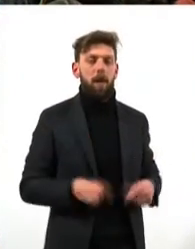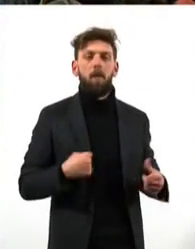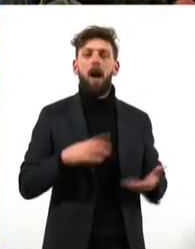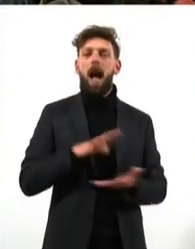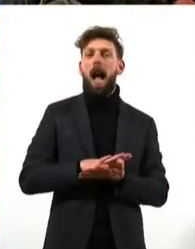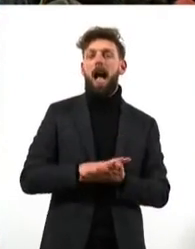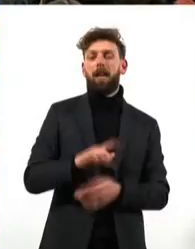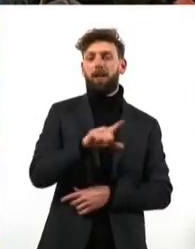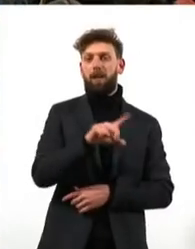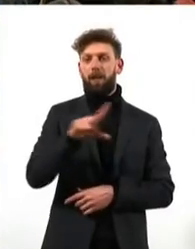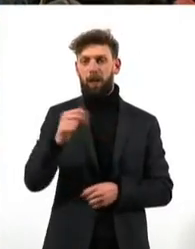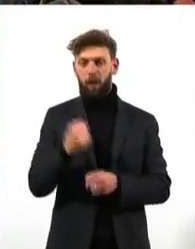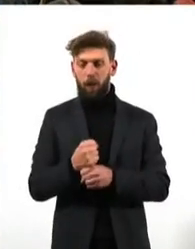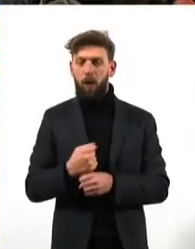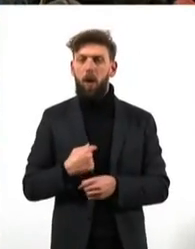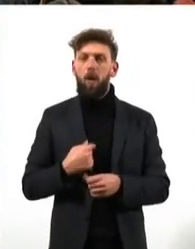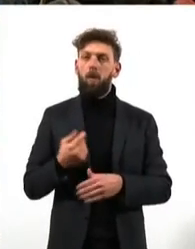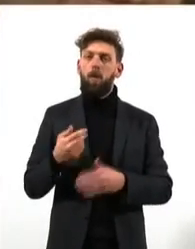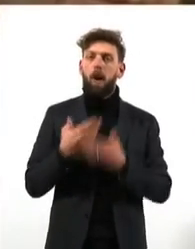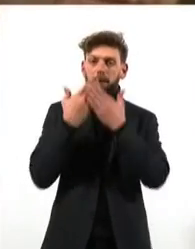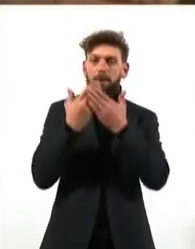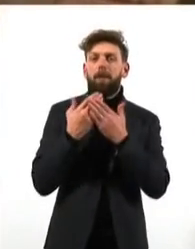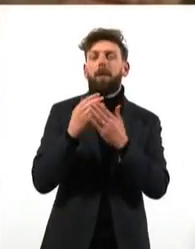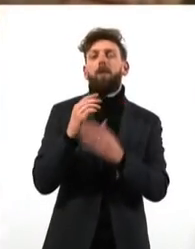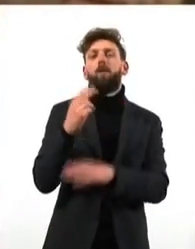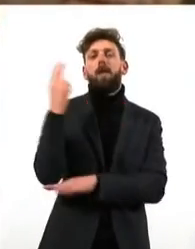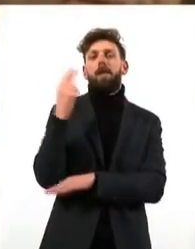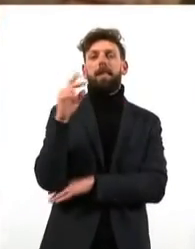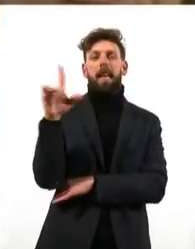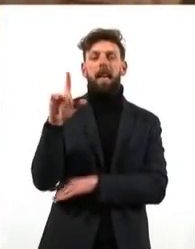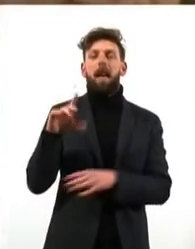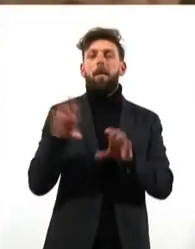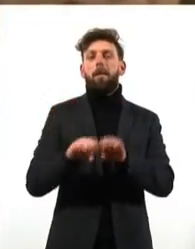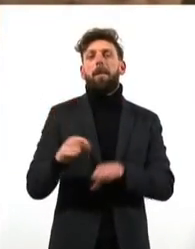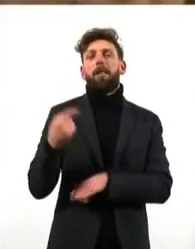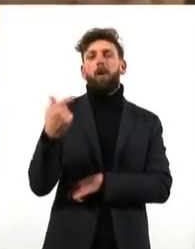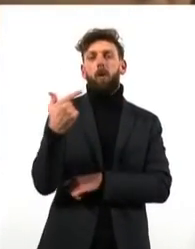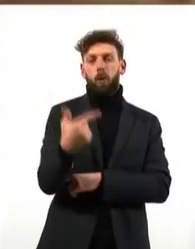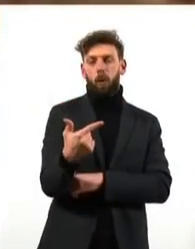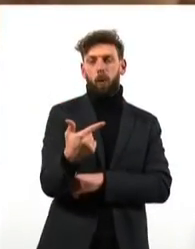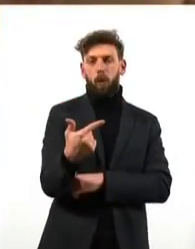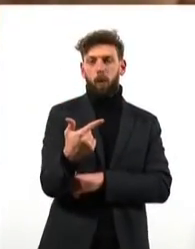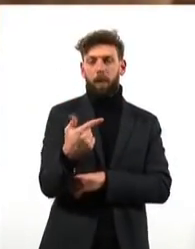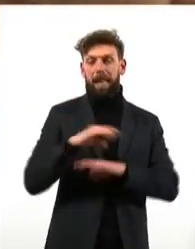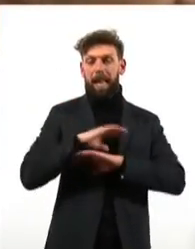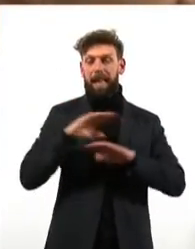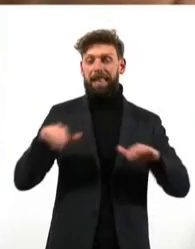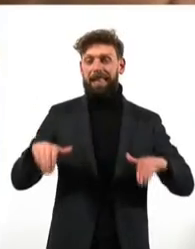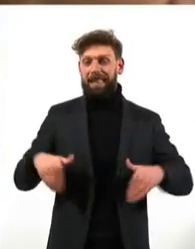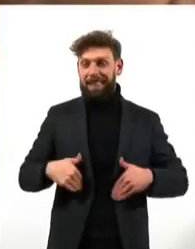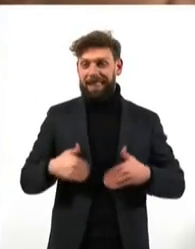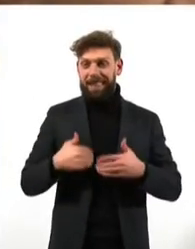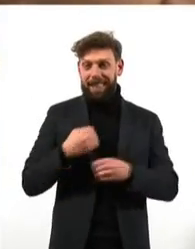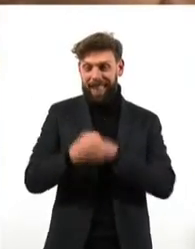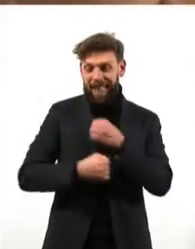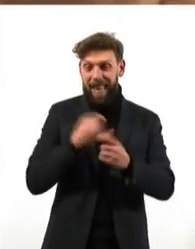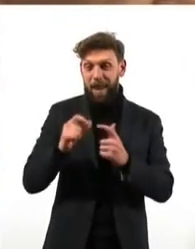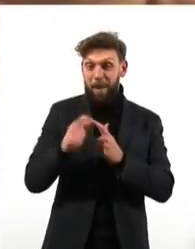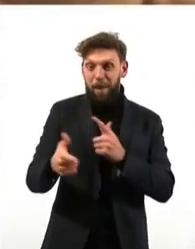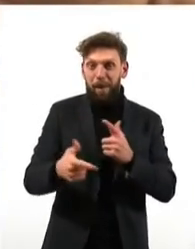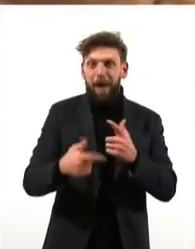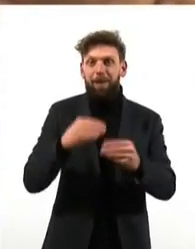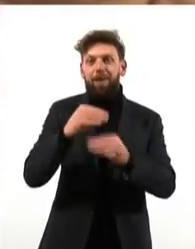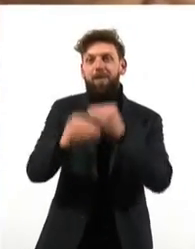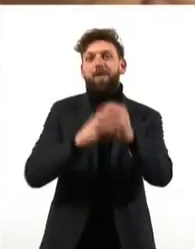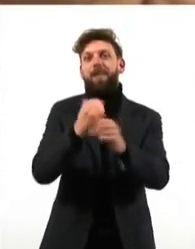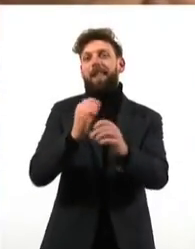suis actuellement à l'Université de Lille en Master 2, donc en dernière année avant d'affronter la vie active. Donc,